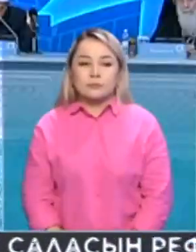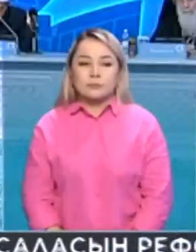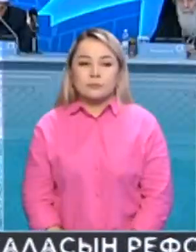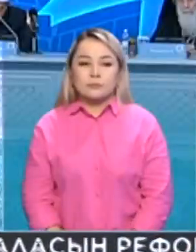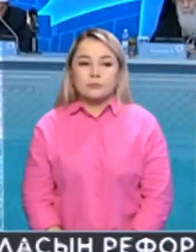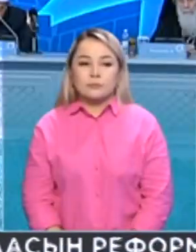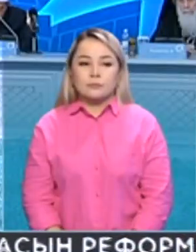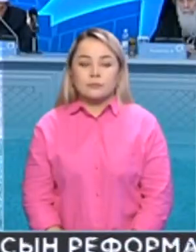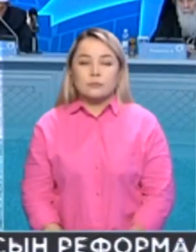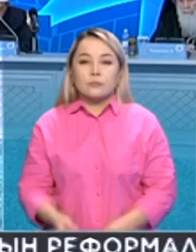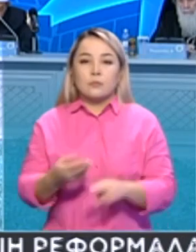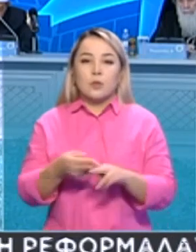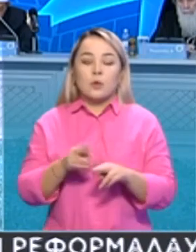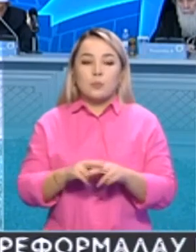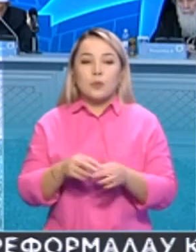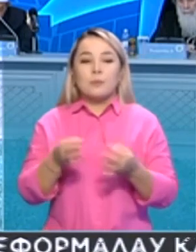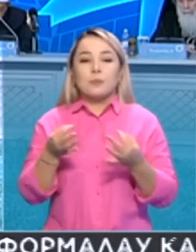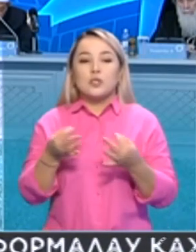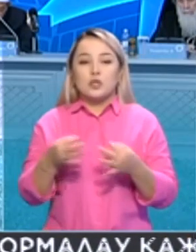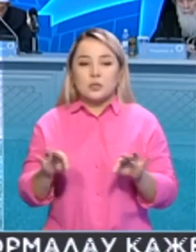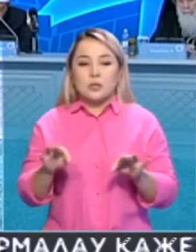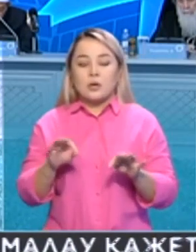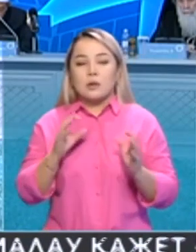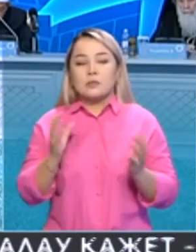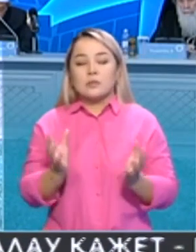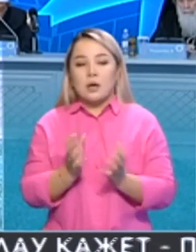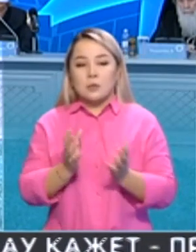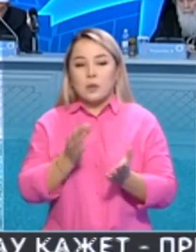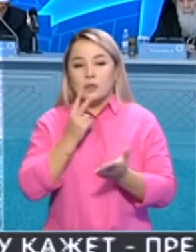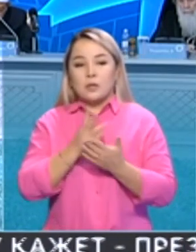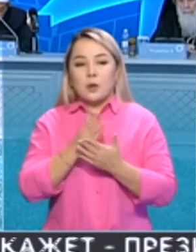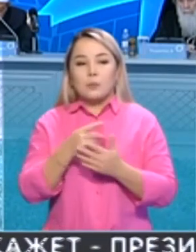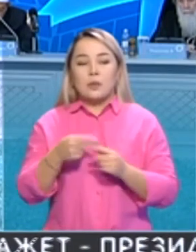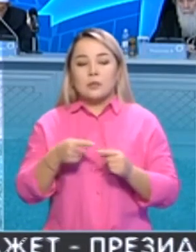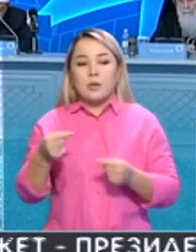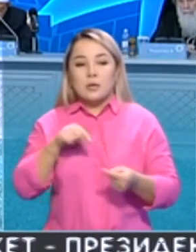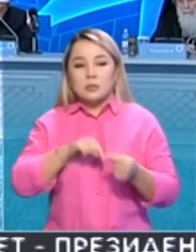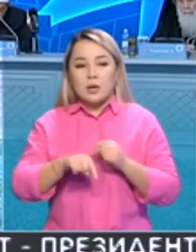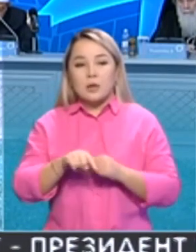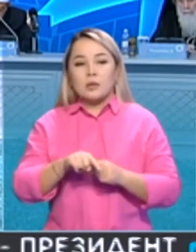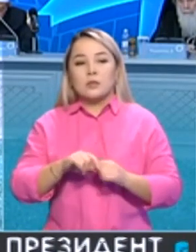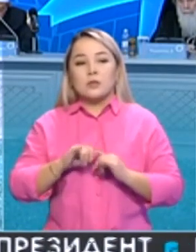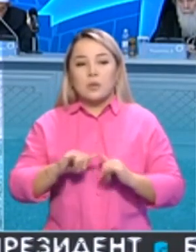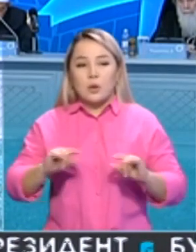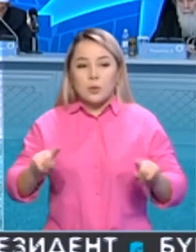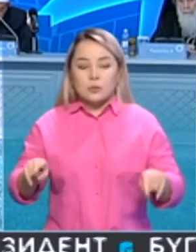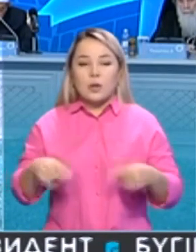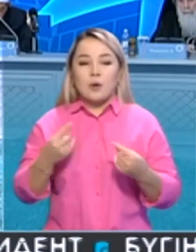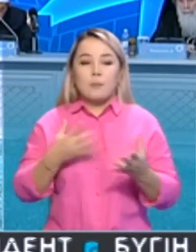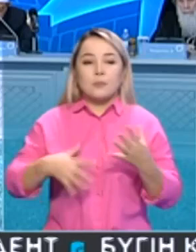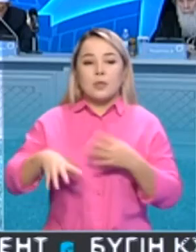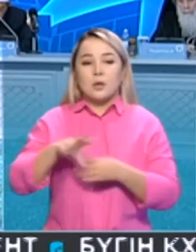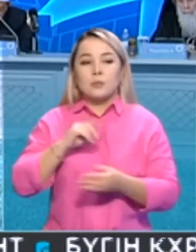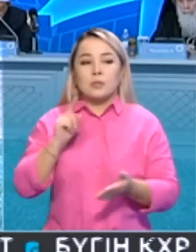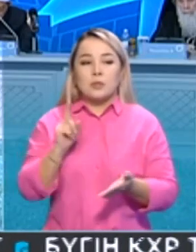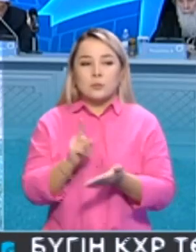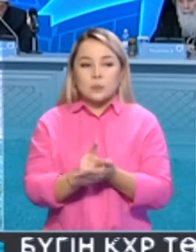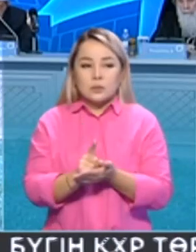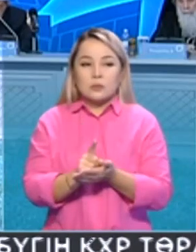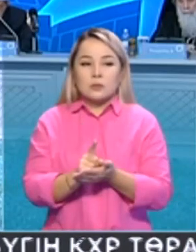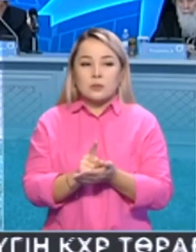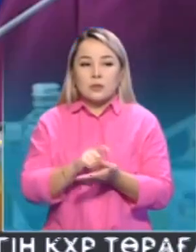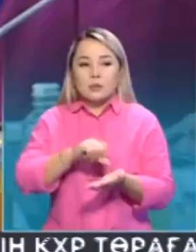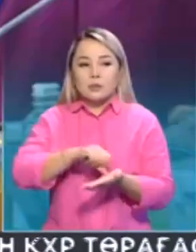Бұл бейбітшілікті сақтауға және өркениет аралық диалогты нығайтуға бәріміздің мүдделі